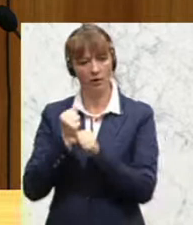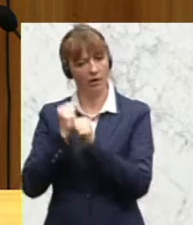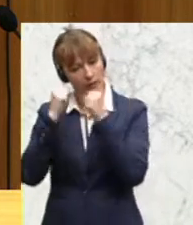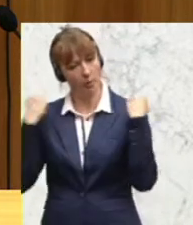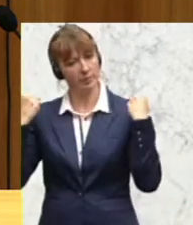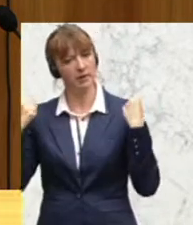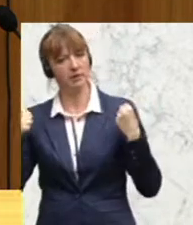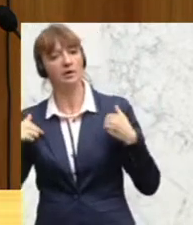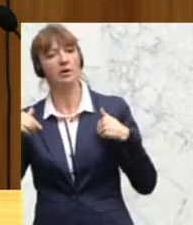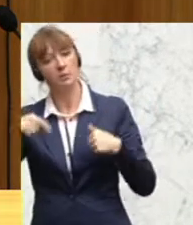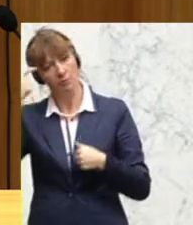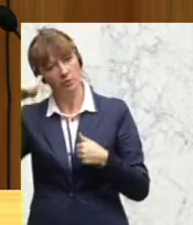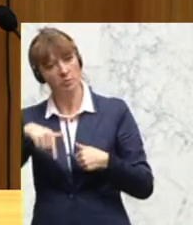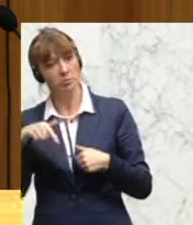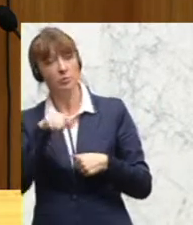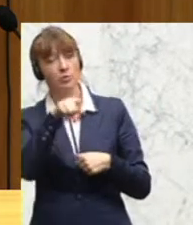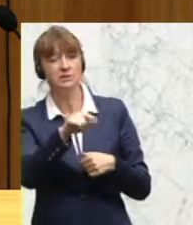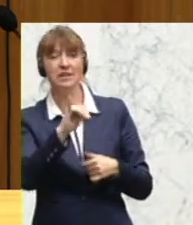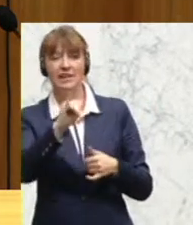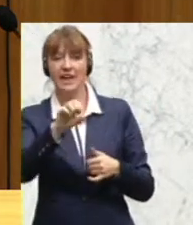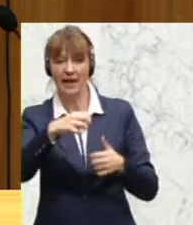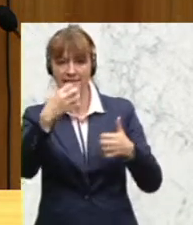null Toleranz gegenüber den Dschihadisten.